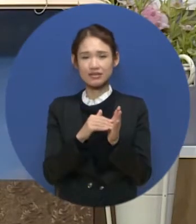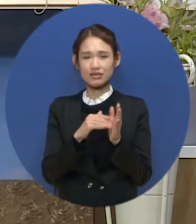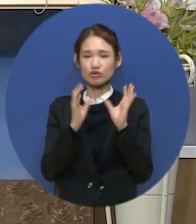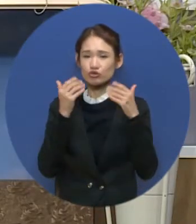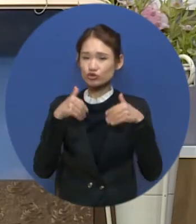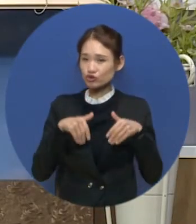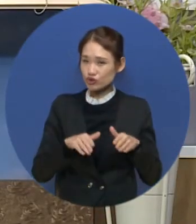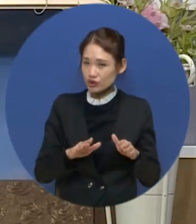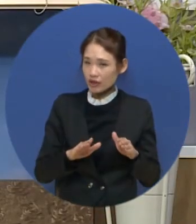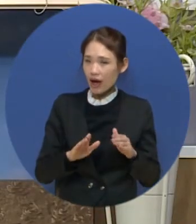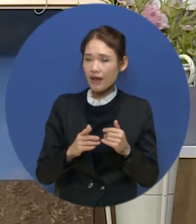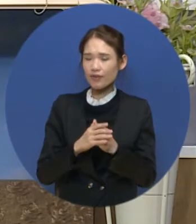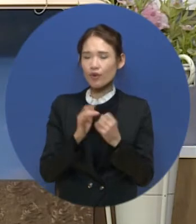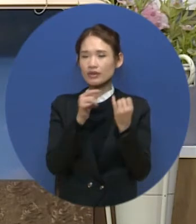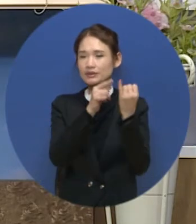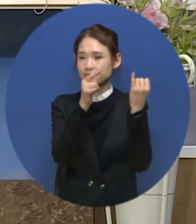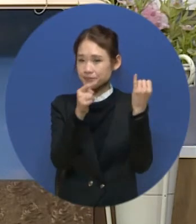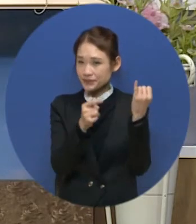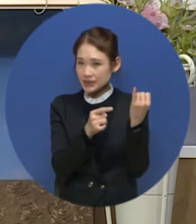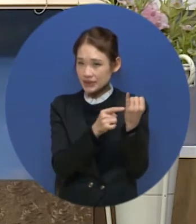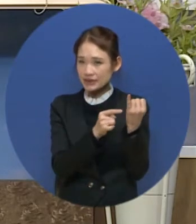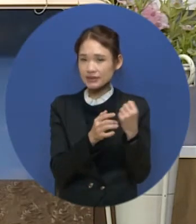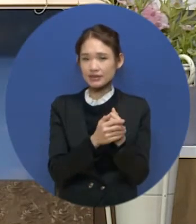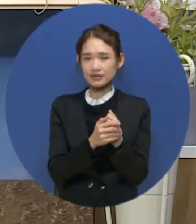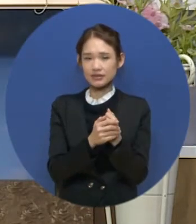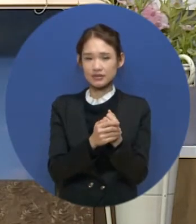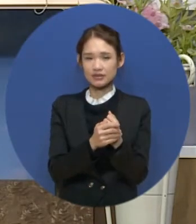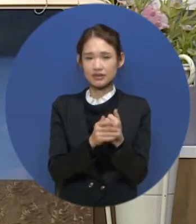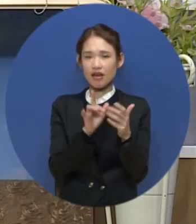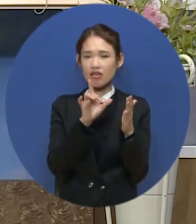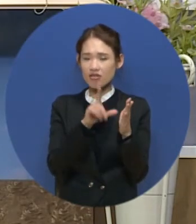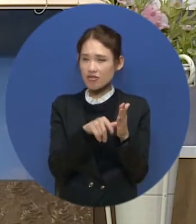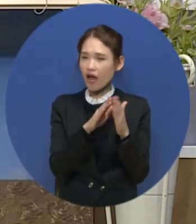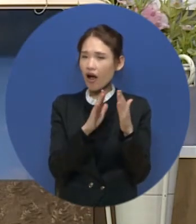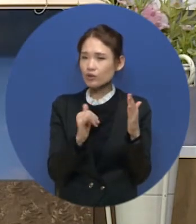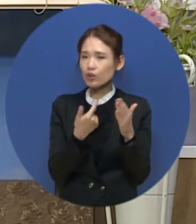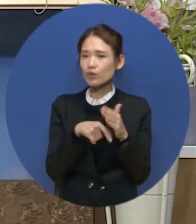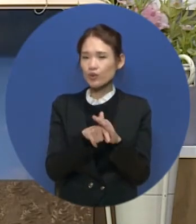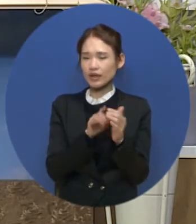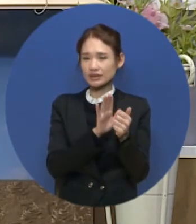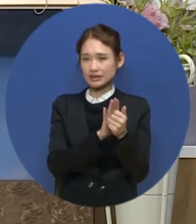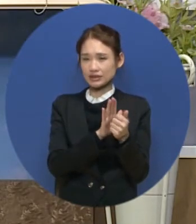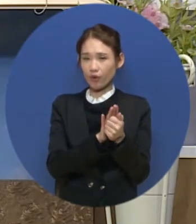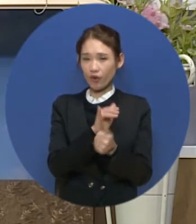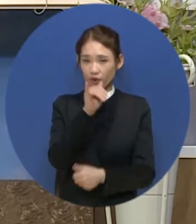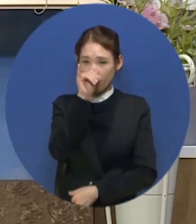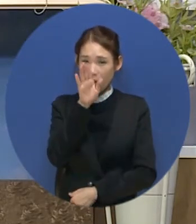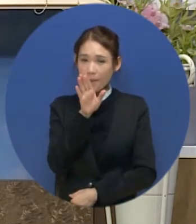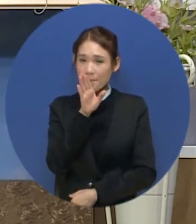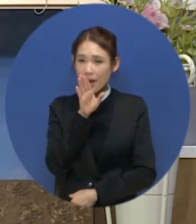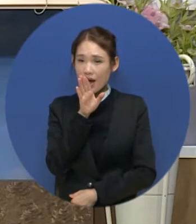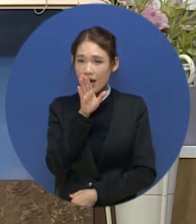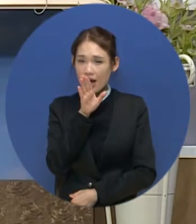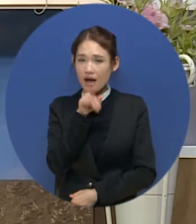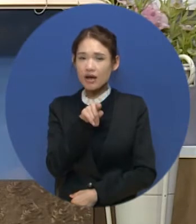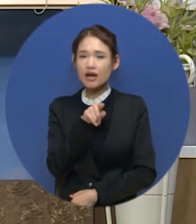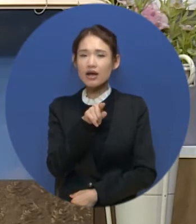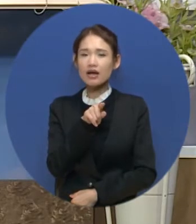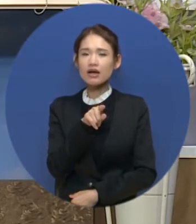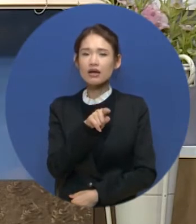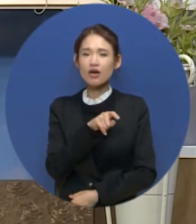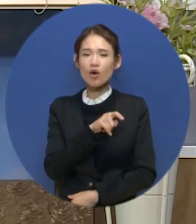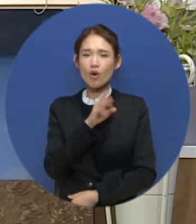들었습니다. 뭐 출산이라든지 뭐 임신을 하셨을 때 그런 가족들을 위한 지원도 하고 계신다고 들었는데 이 지원을